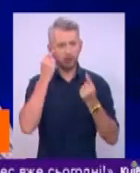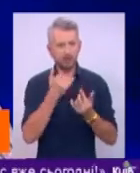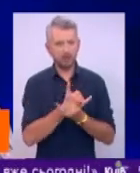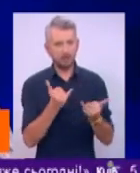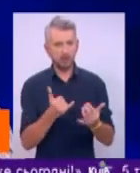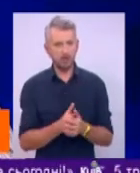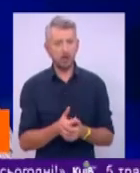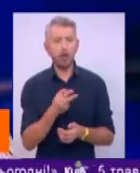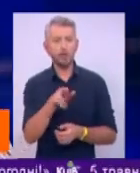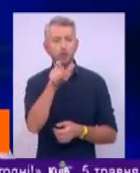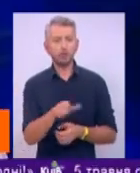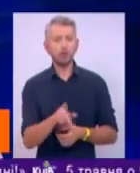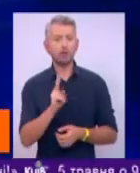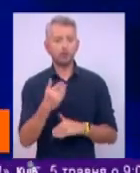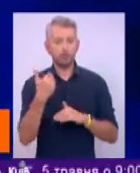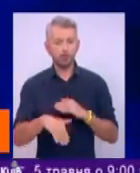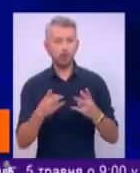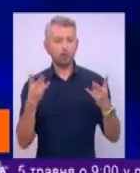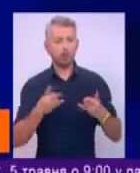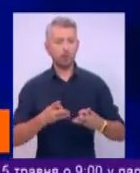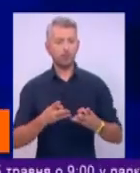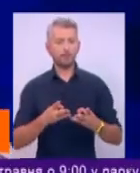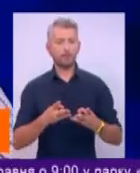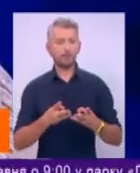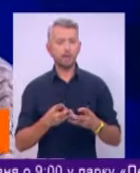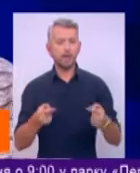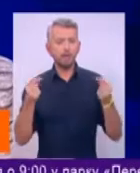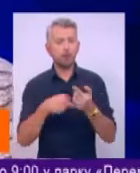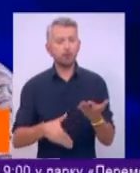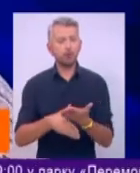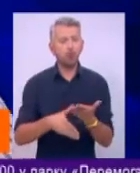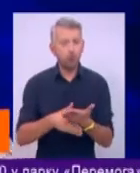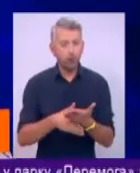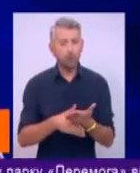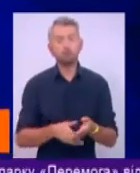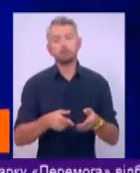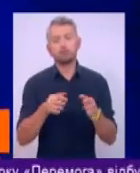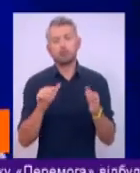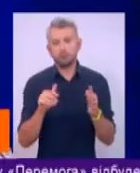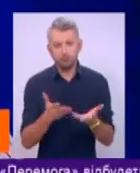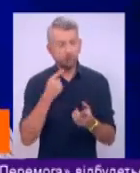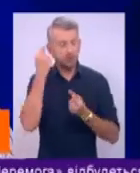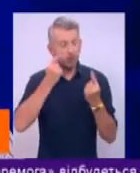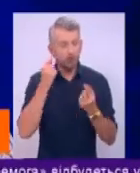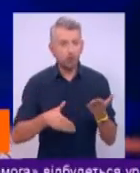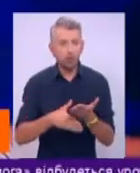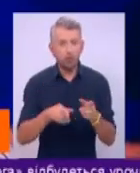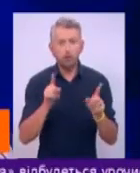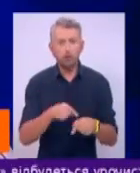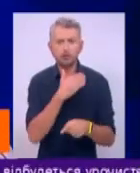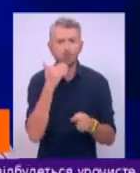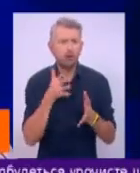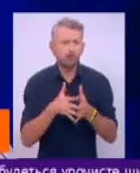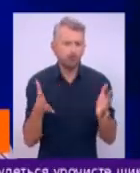забезпечення. А от для людини, яка вже потребує певної допомоги, то знову ж таки, психологічна допомога – це теж набагато